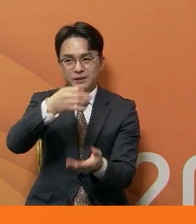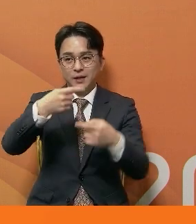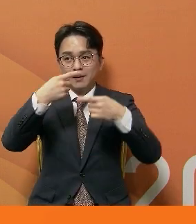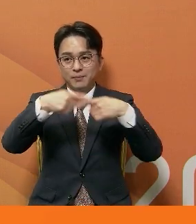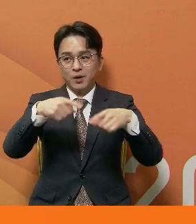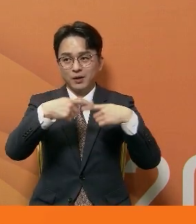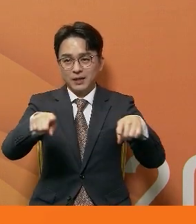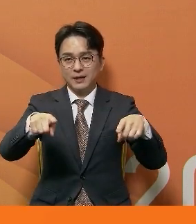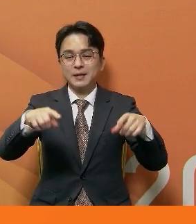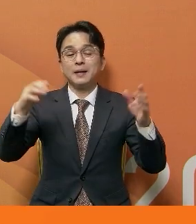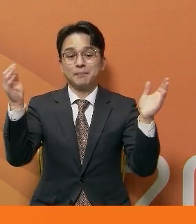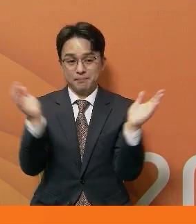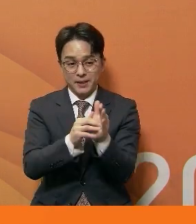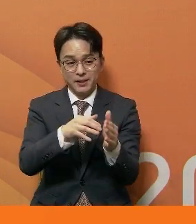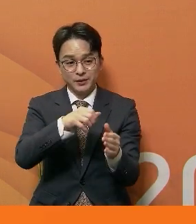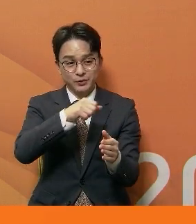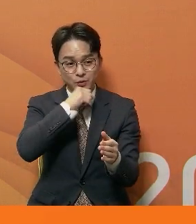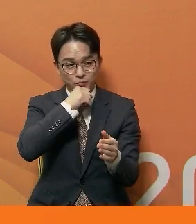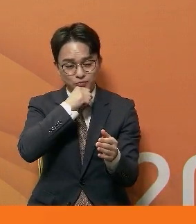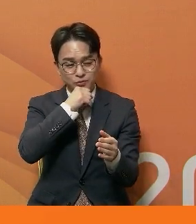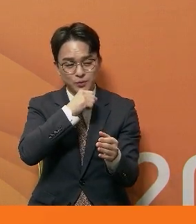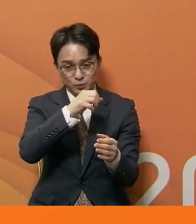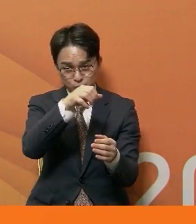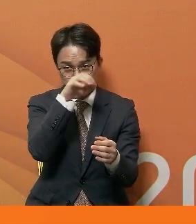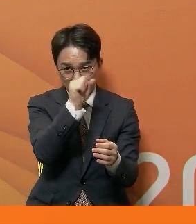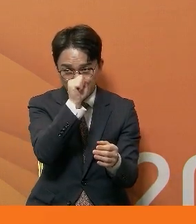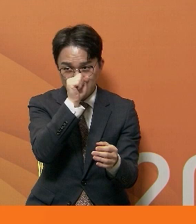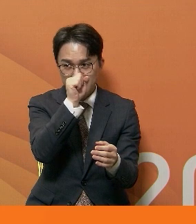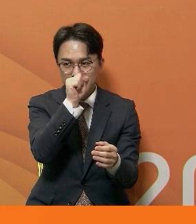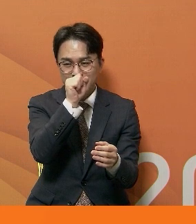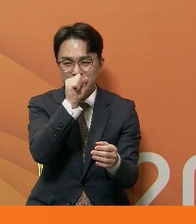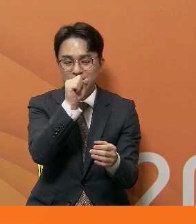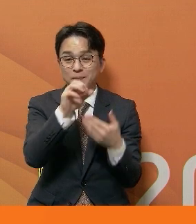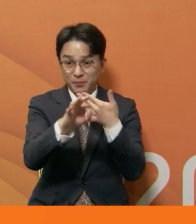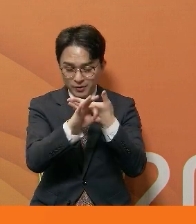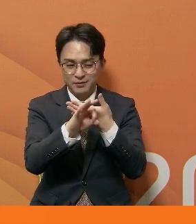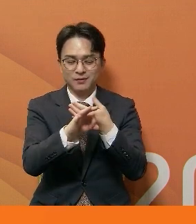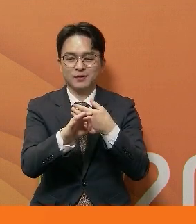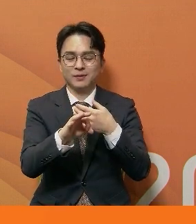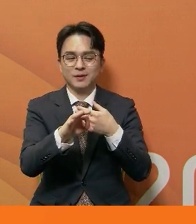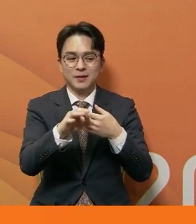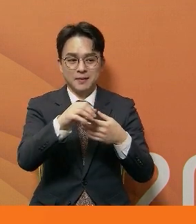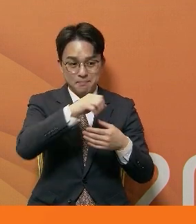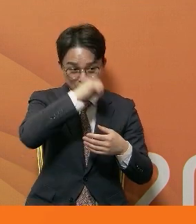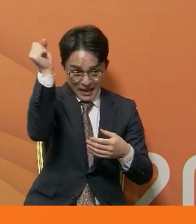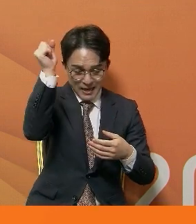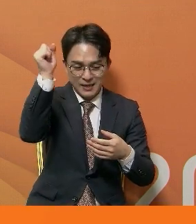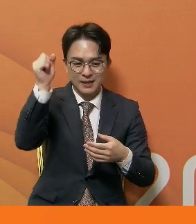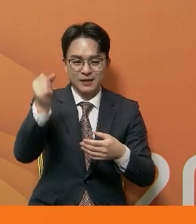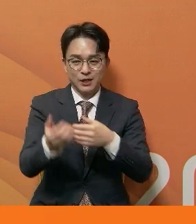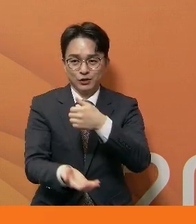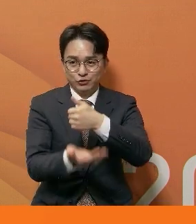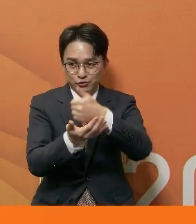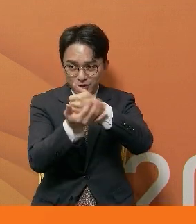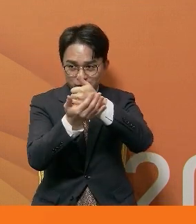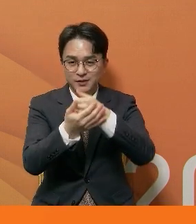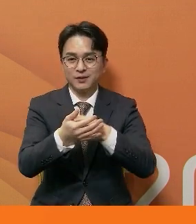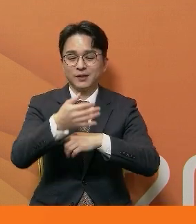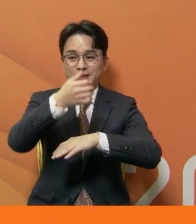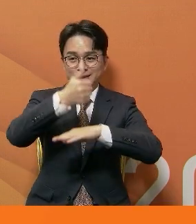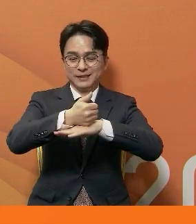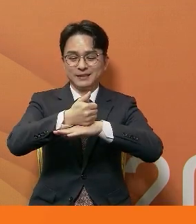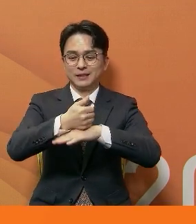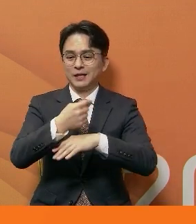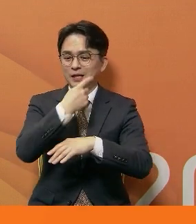수준 이상 점수 이상이 돼야 되긴 하지만요 그래서 평가 추천 대상이 되신다 그래서 추천을 받으신 프로젝트와 같은 경우에는